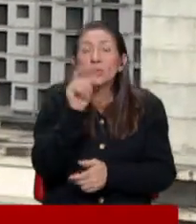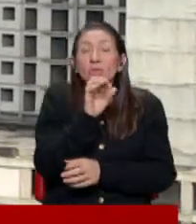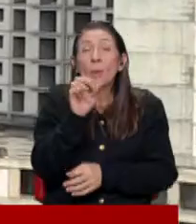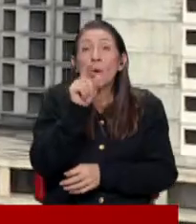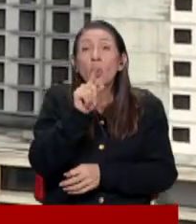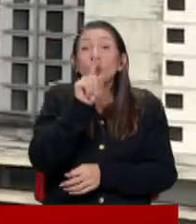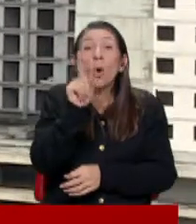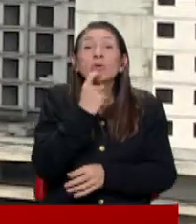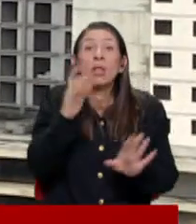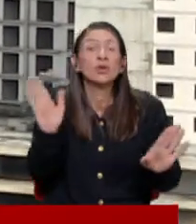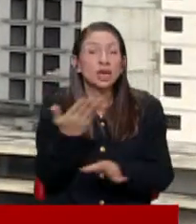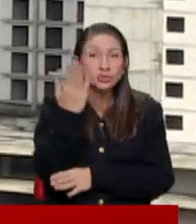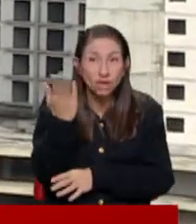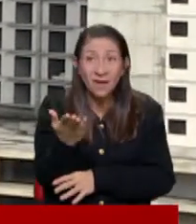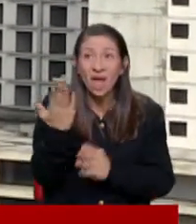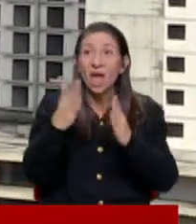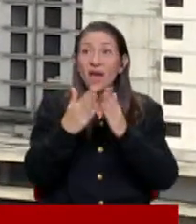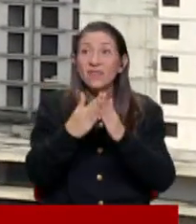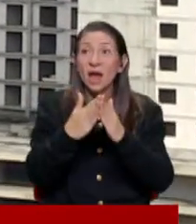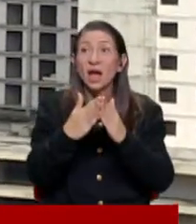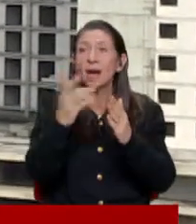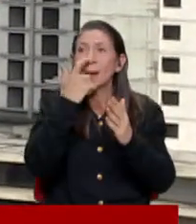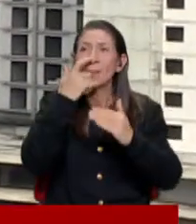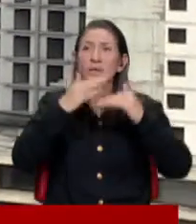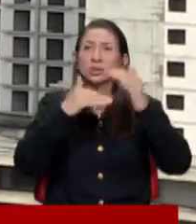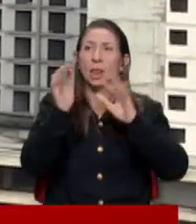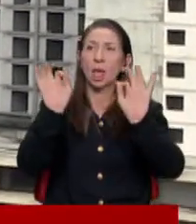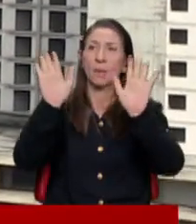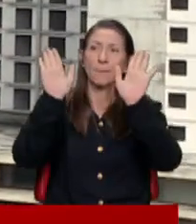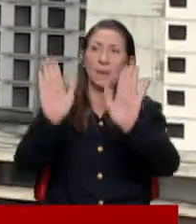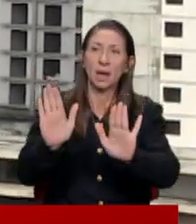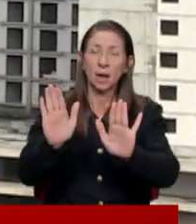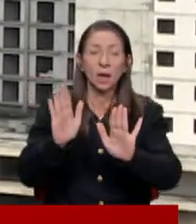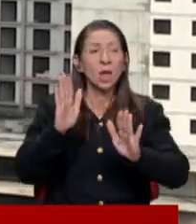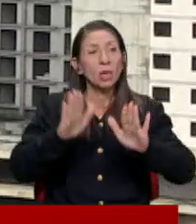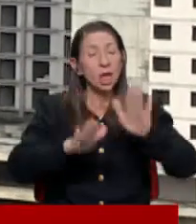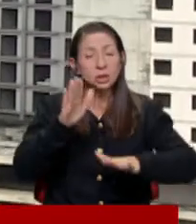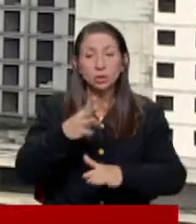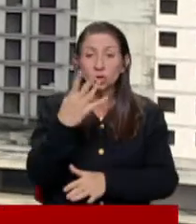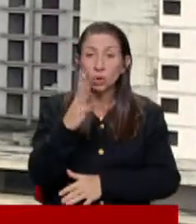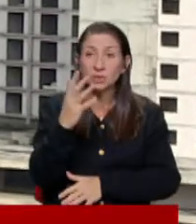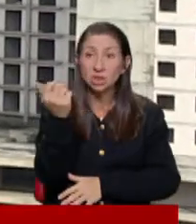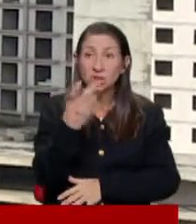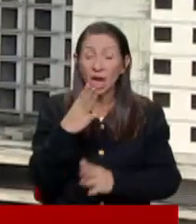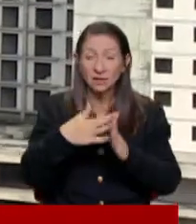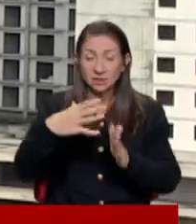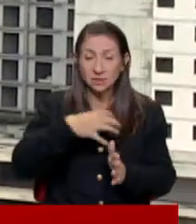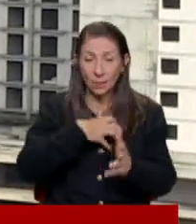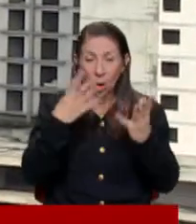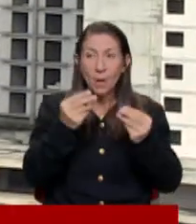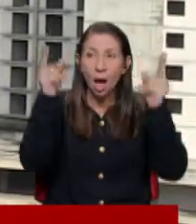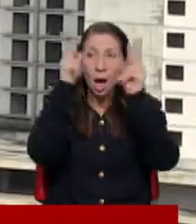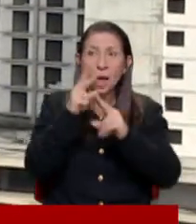tam 10 yıl geçti ve evler kaba inşaat olarak kaldı. Yaklaşık 4000 kişi ev sahibi